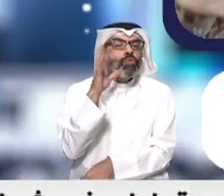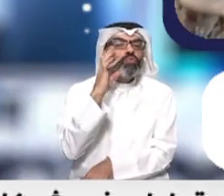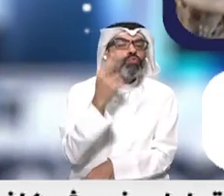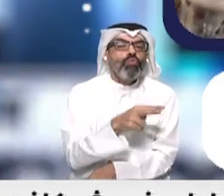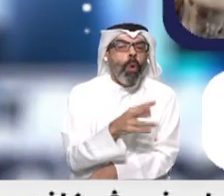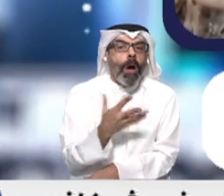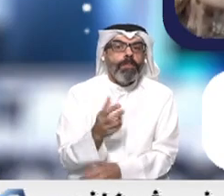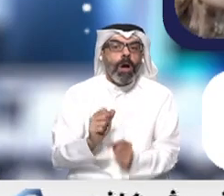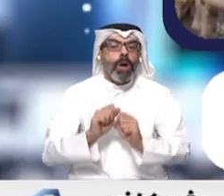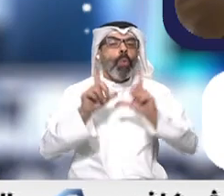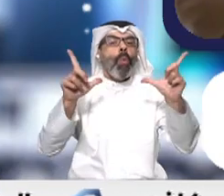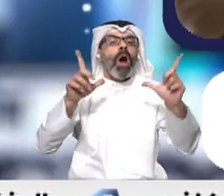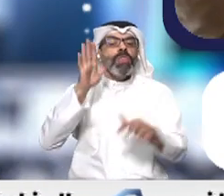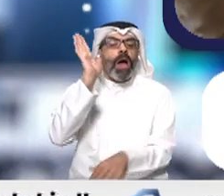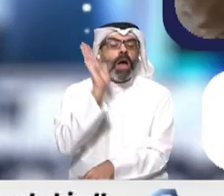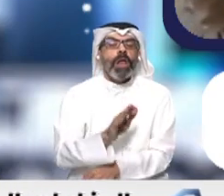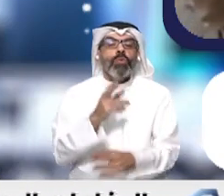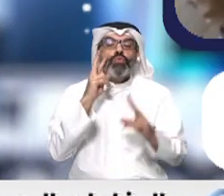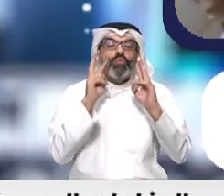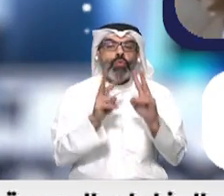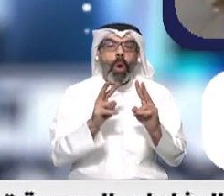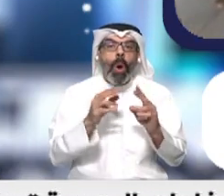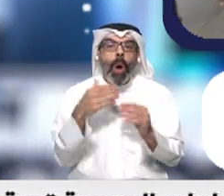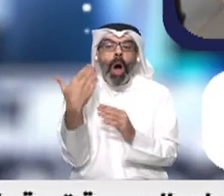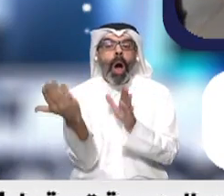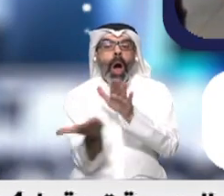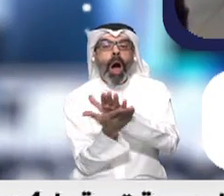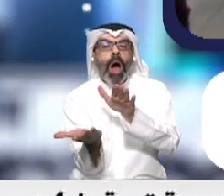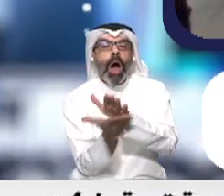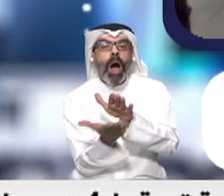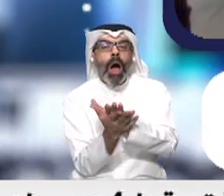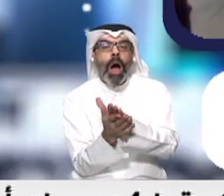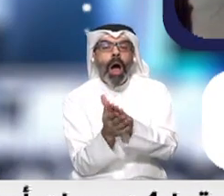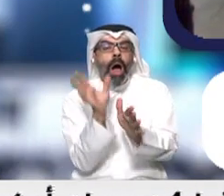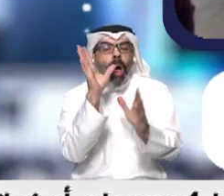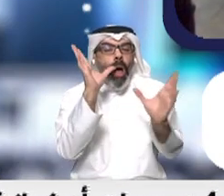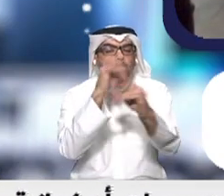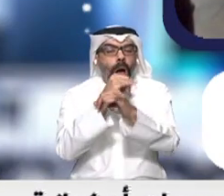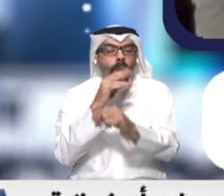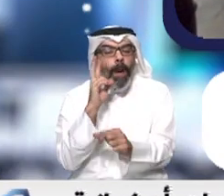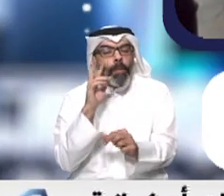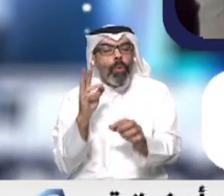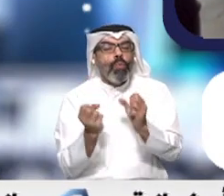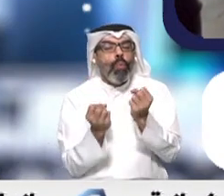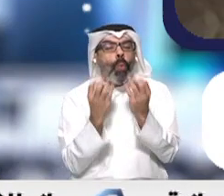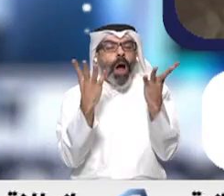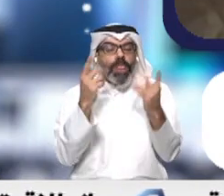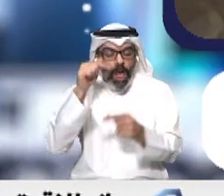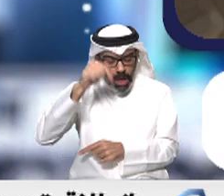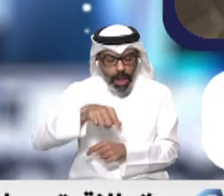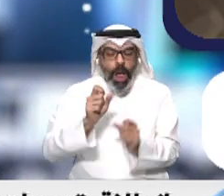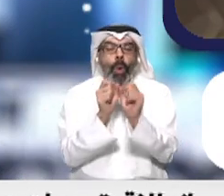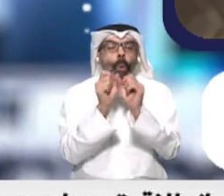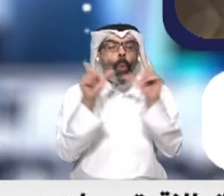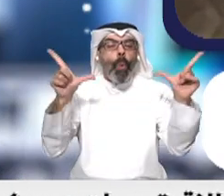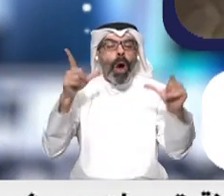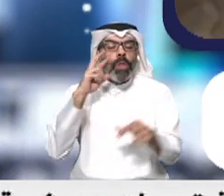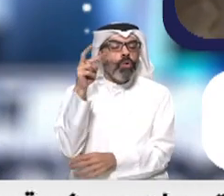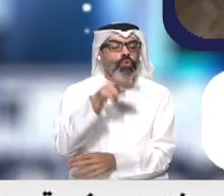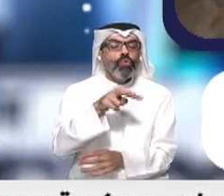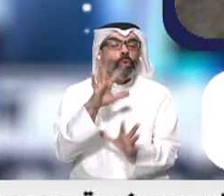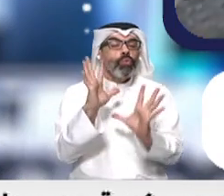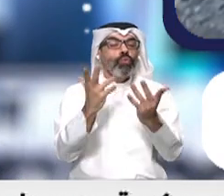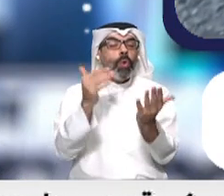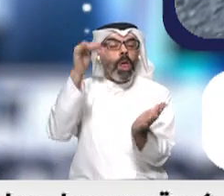ستكشف الكثير من الأوراق التي كانت وراء الكواليس، وستكشف جدية الإدارة الأمريكية الحالية في إجبار